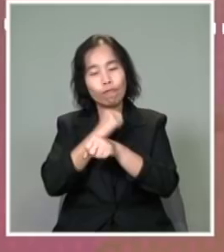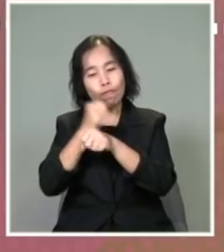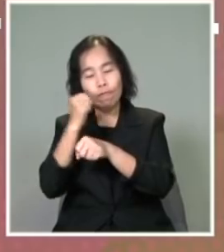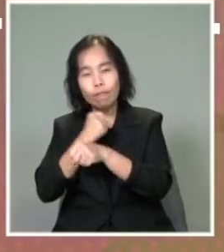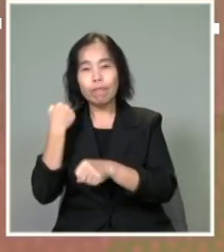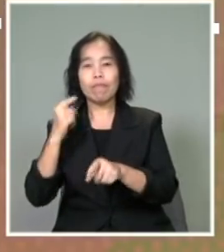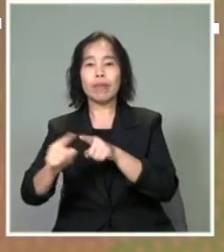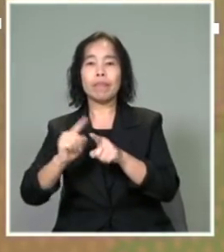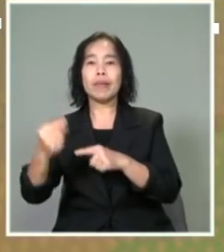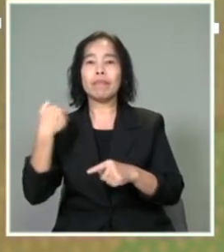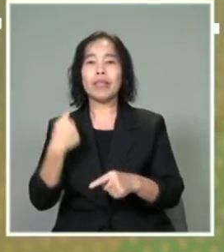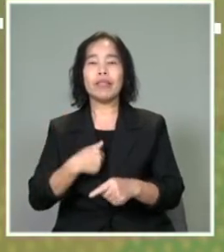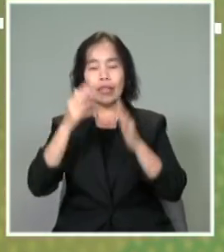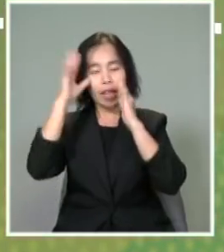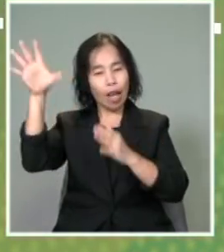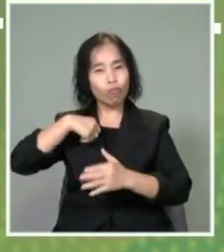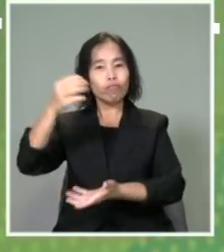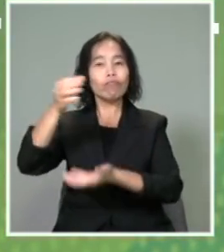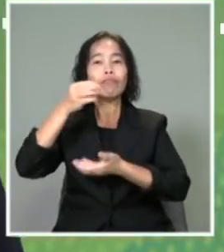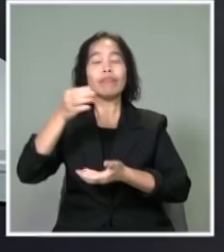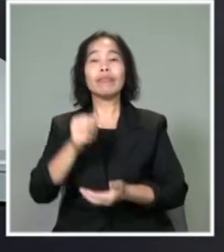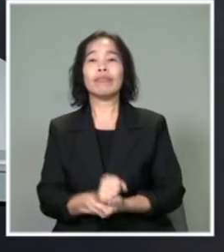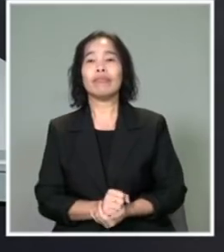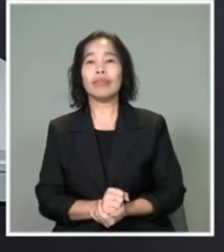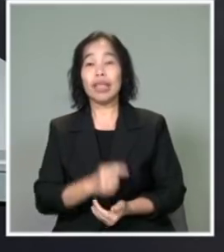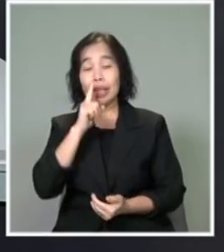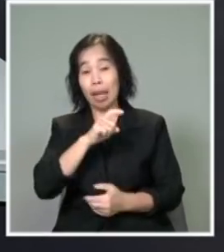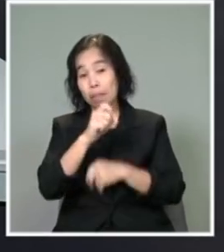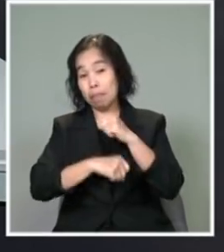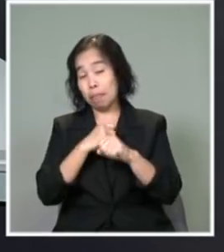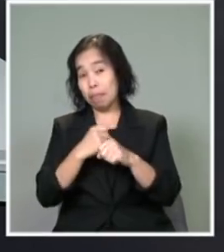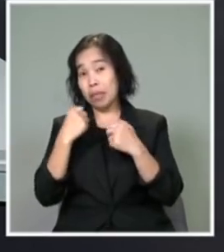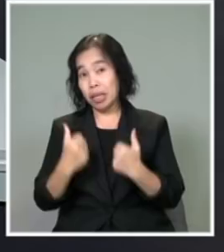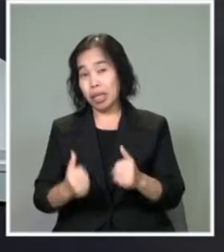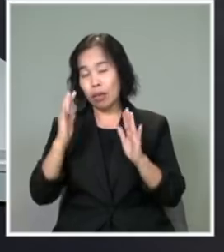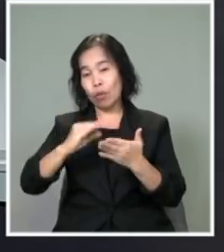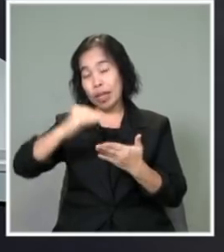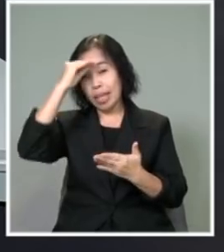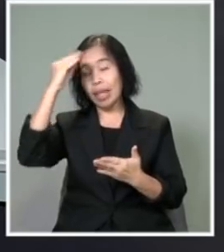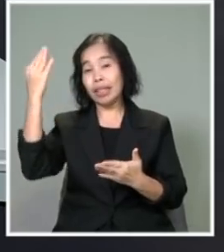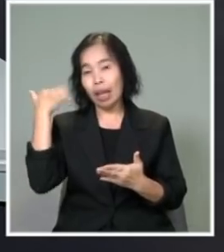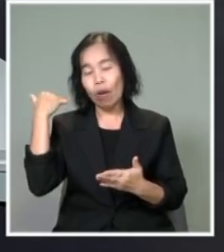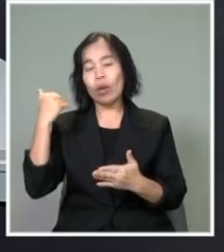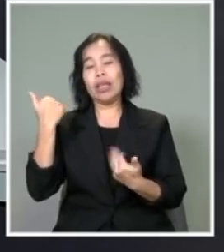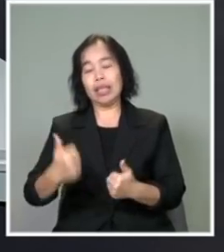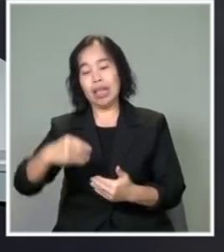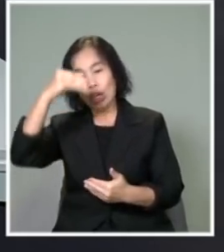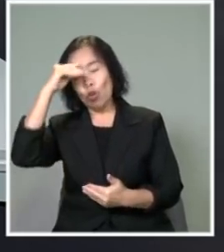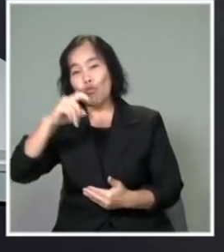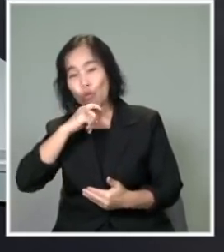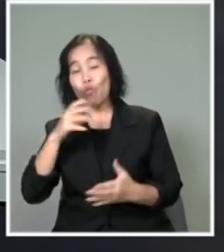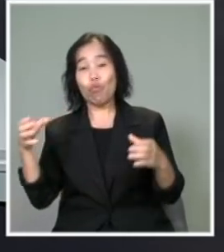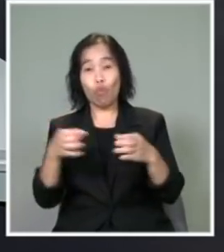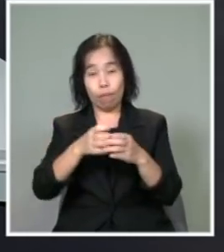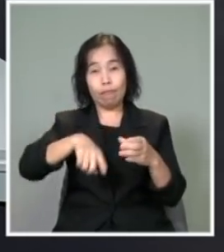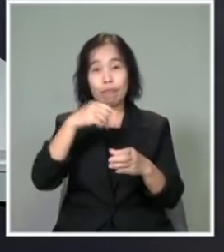ครับ คือตั้งใจจะเอาแชมป์ให้ได้ครับ ฮะปีนี้เนี่ยสิทธิ์เก่าสิทธิ์ปัจจุบันส่งเสียงเชียร์หรือว่าสร้